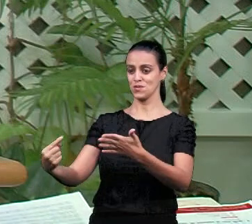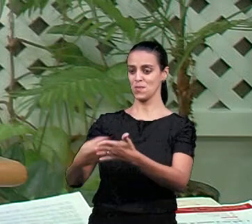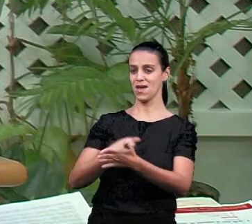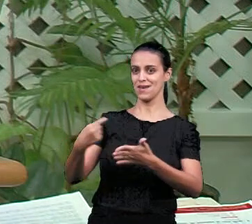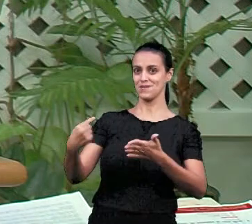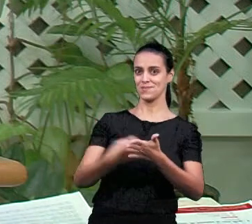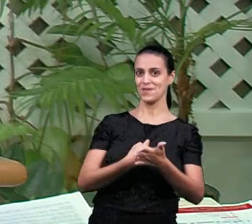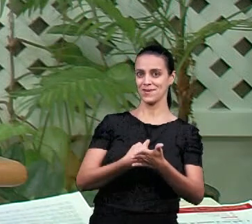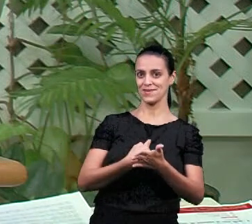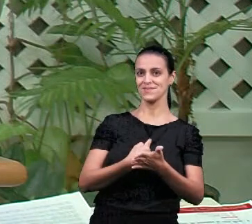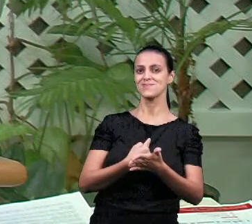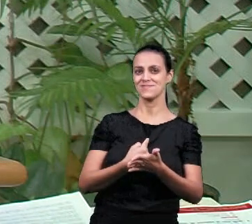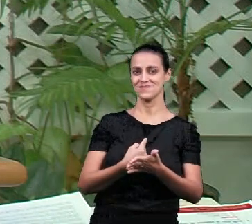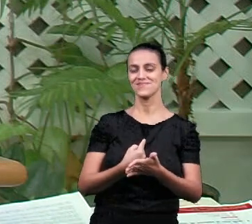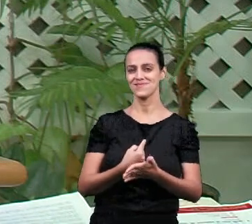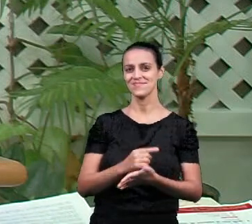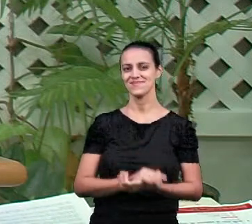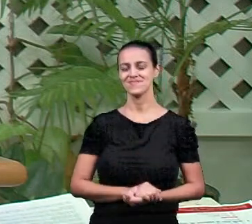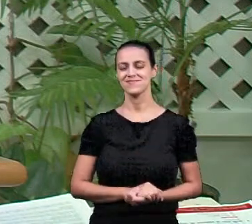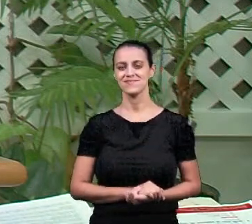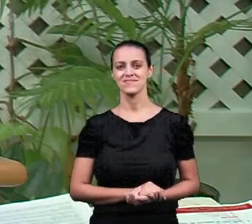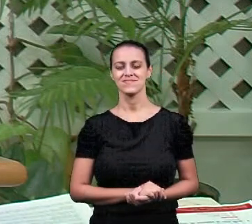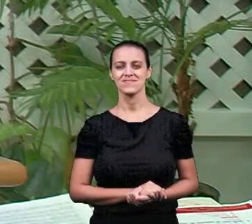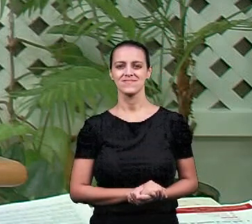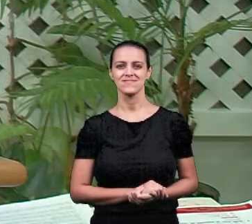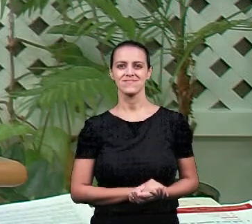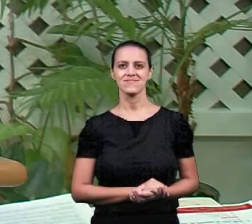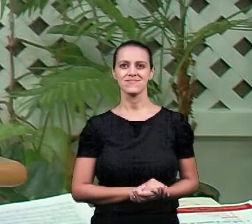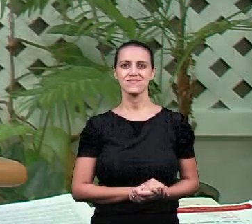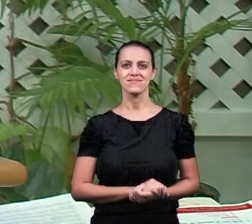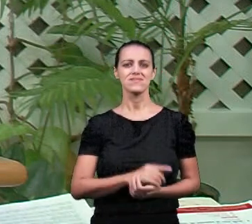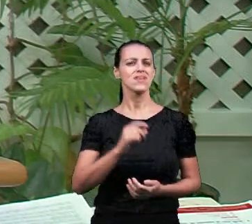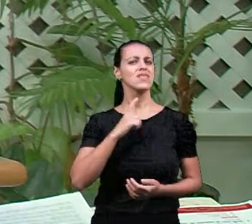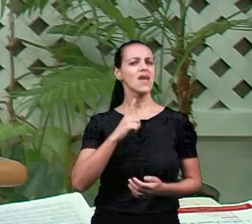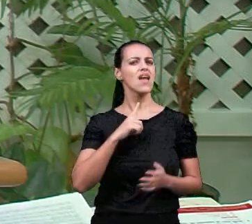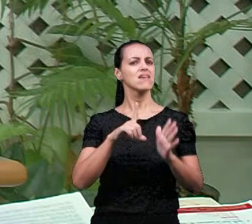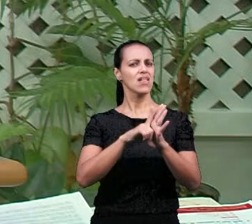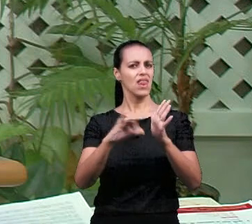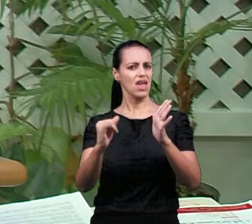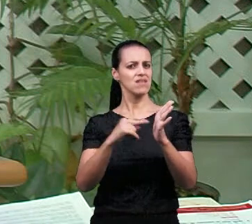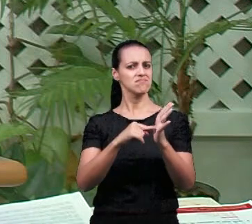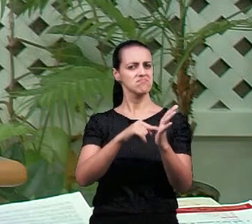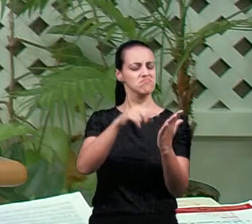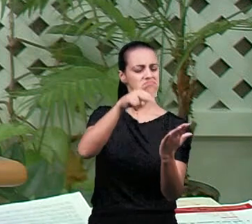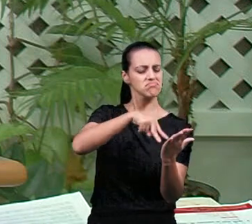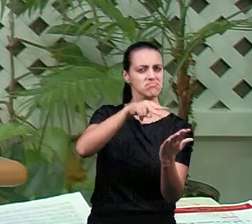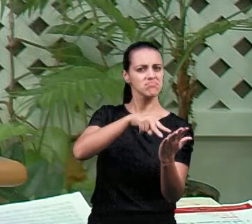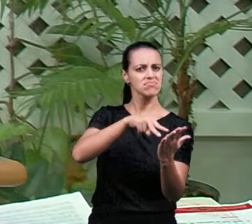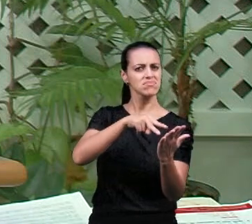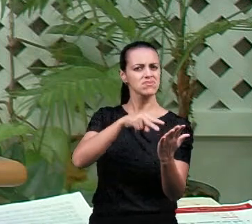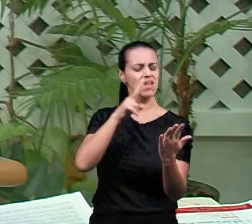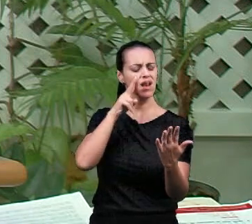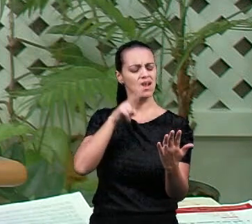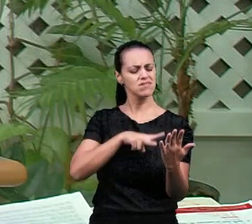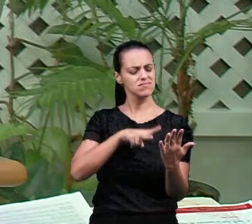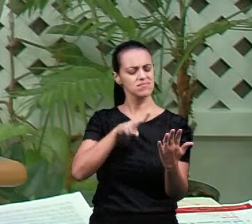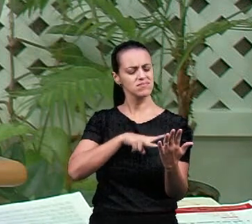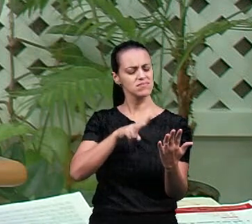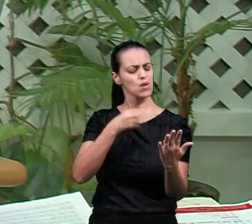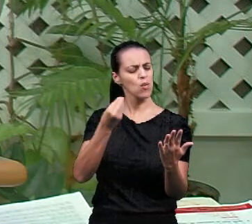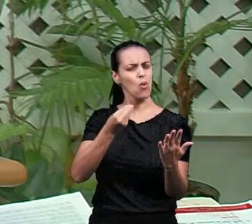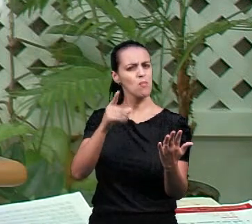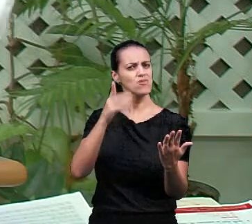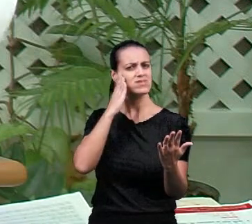chose, mais avec une mise en évidence. C'est écrit, oui. Et comment tu lis cela? Comment tu sais